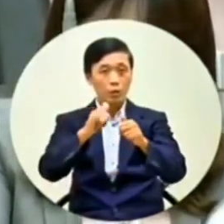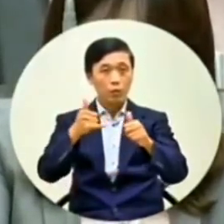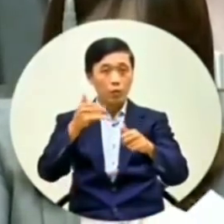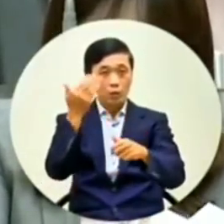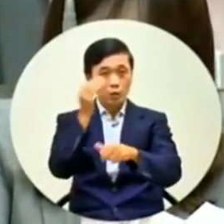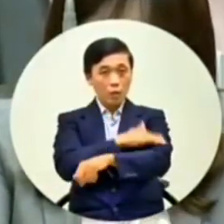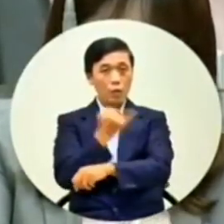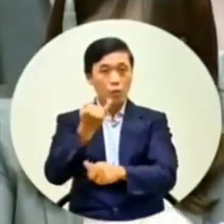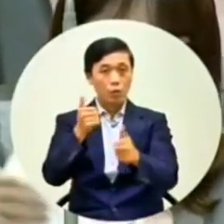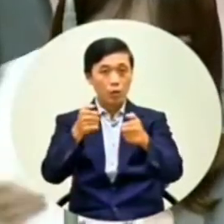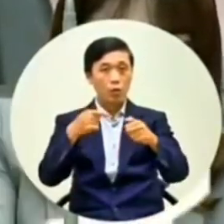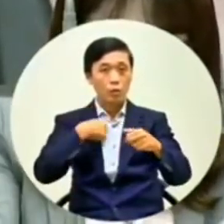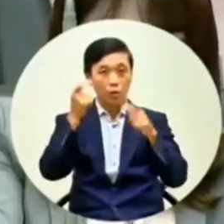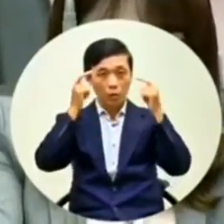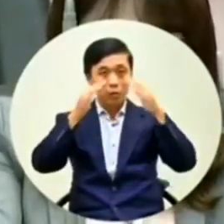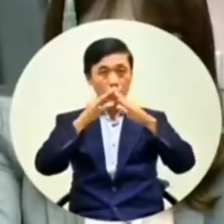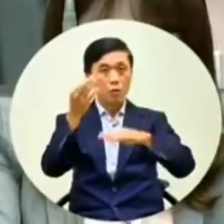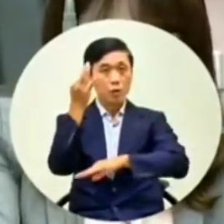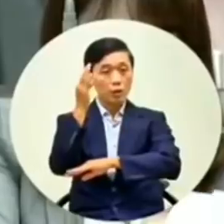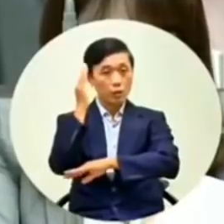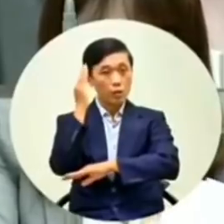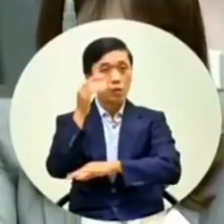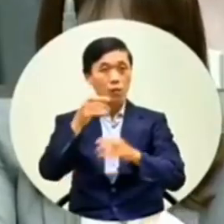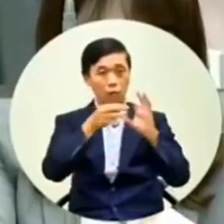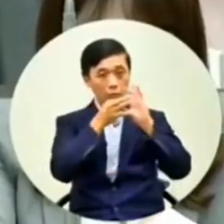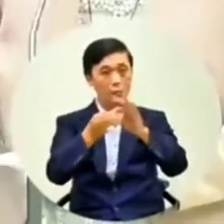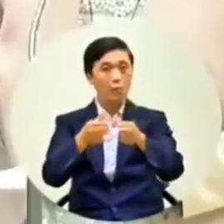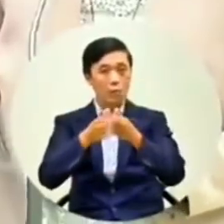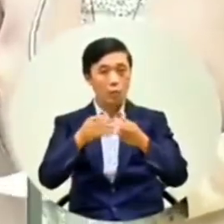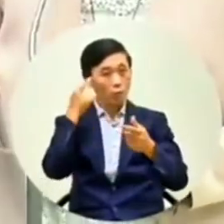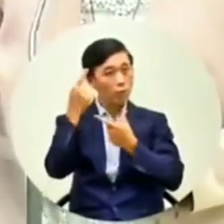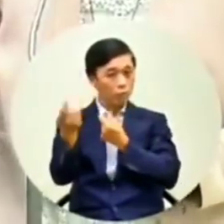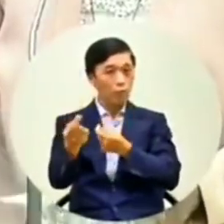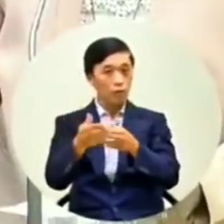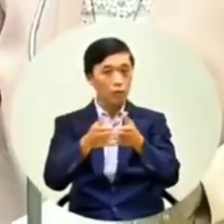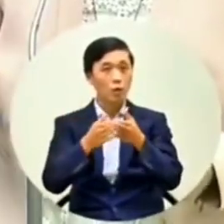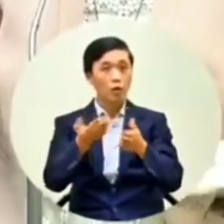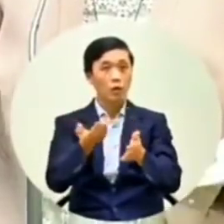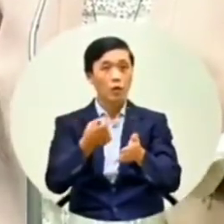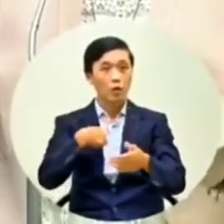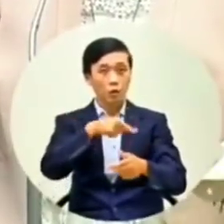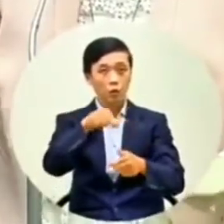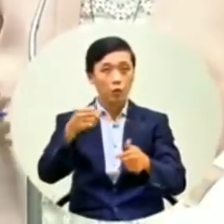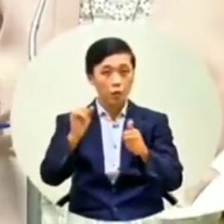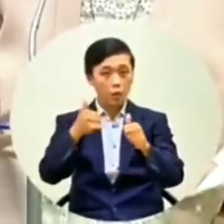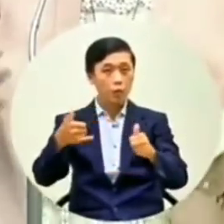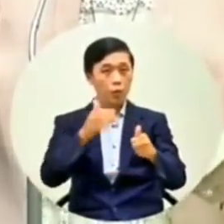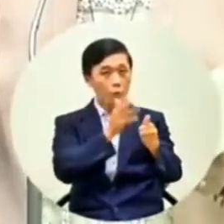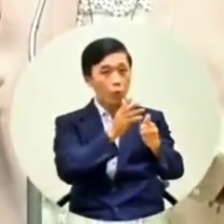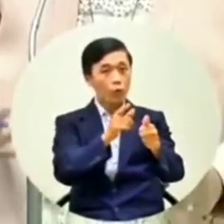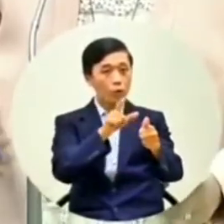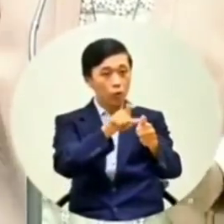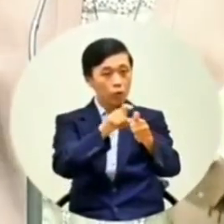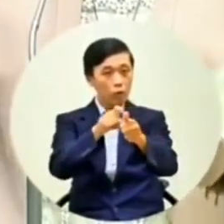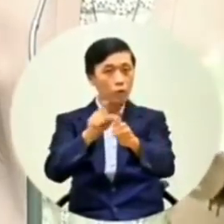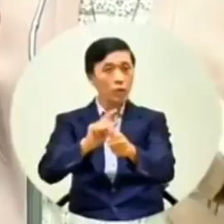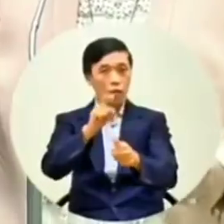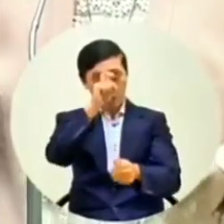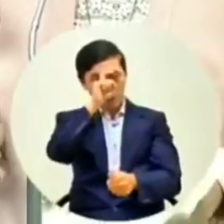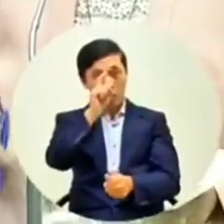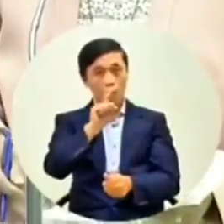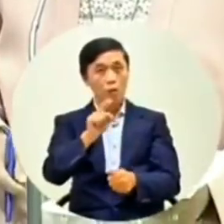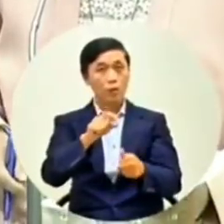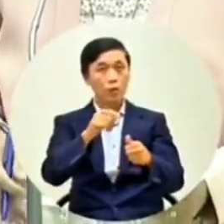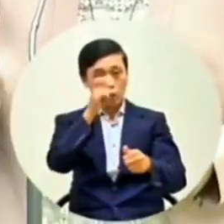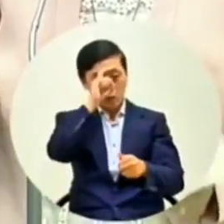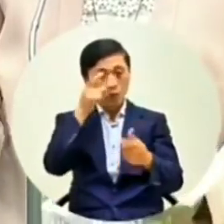市的灾情哈，要永续就要有共识。刚刚呢，我们议员就叫你的问题，就是希望能够达